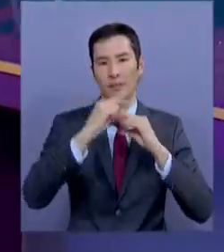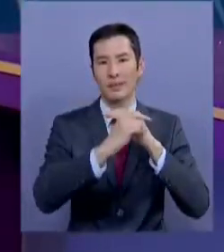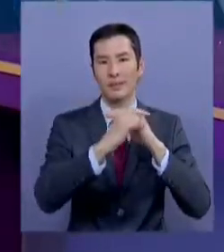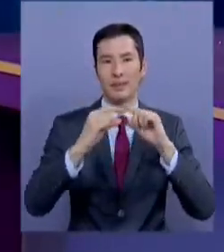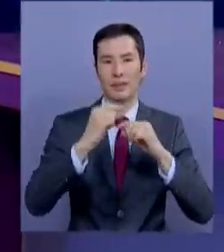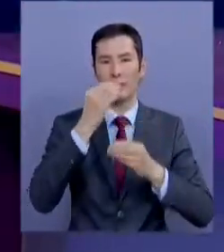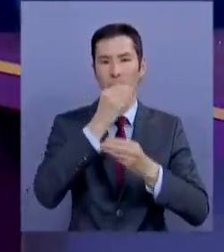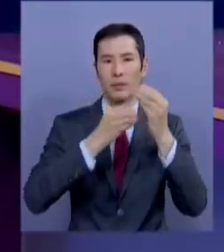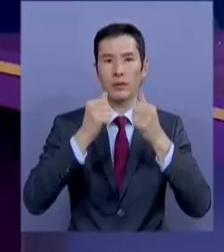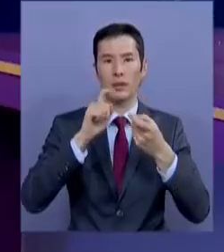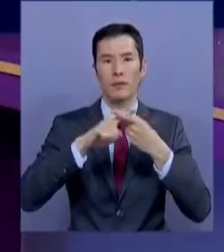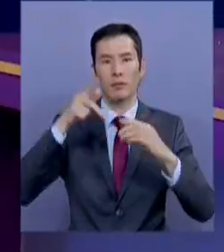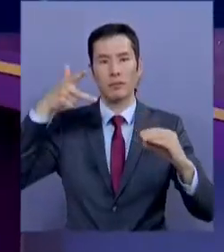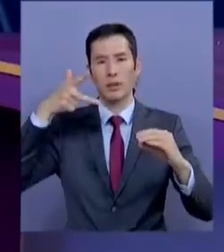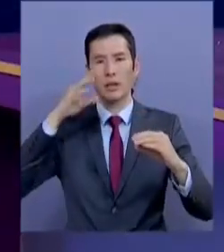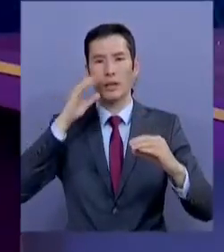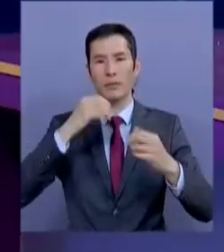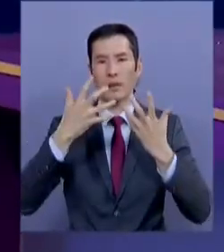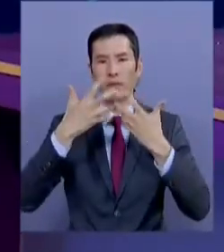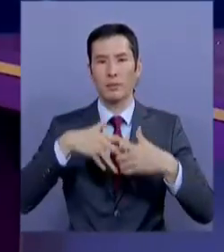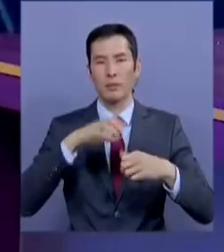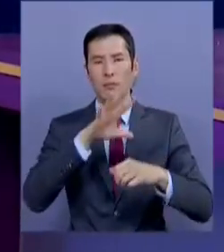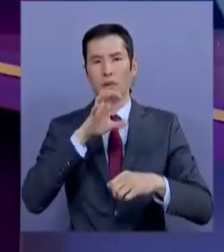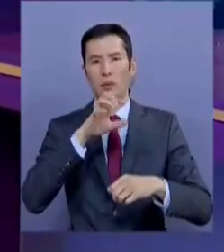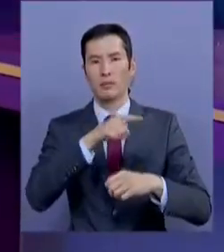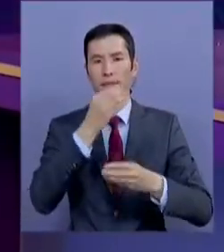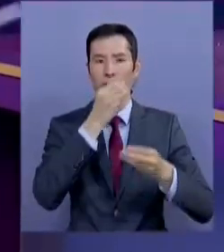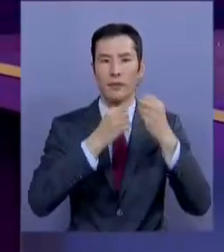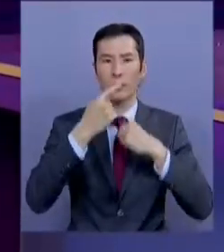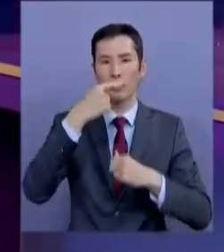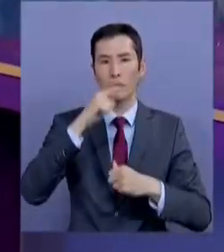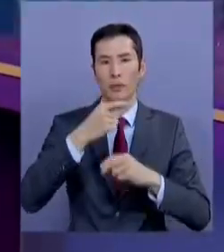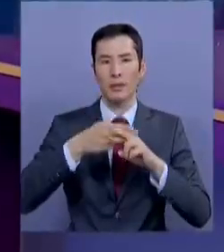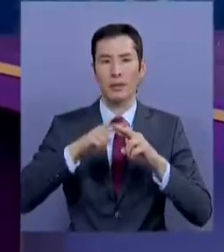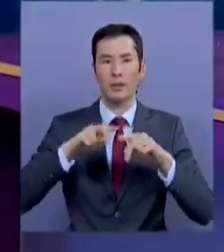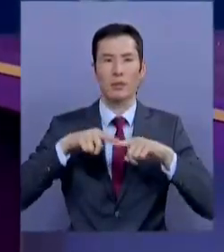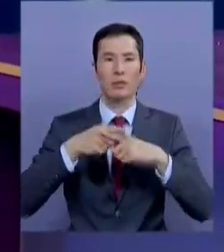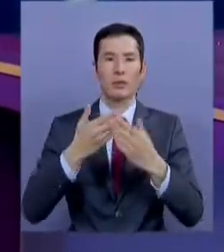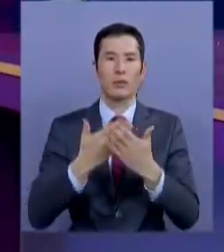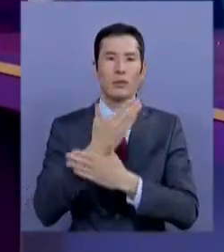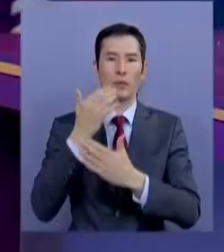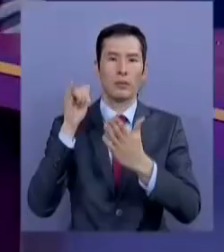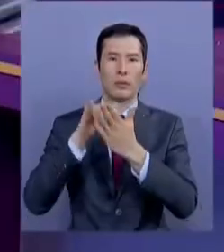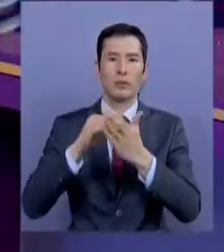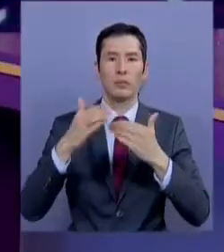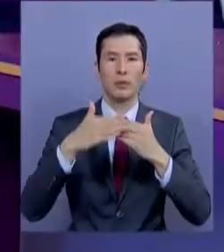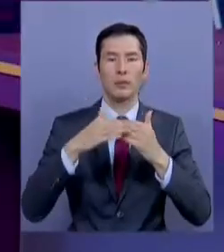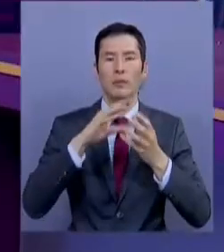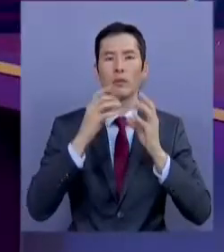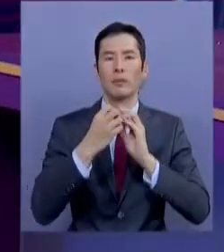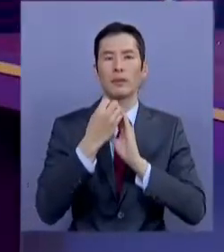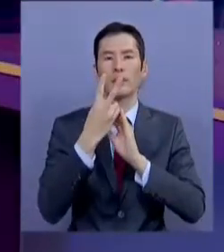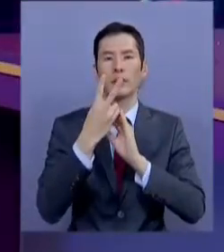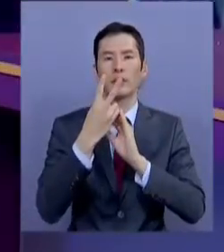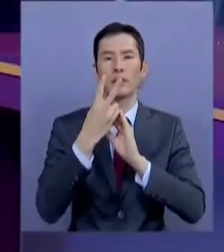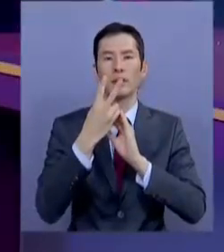машинанда автоматты түрде анықтай алады. Камераларға қосылған жаңа жүйенің көмегі арқылы полицейлер 12 қылмысты ашқан.